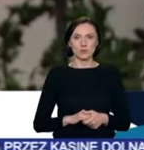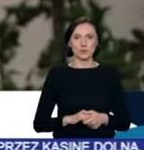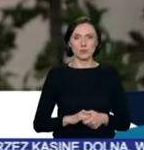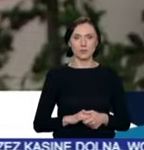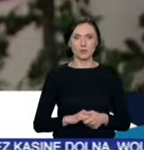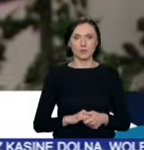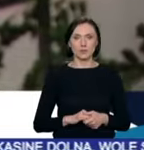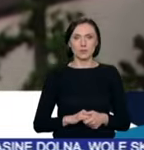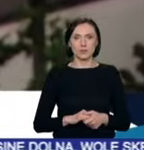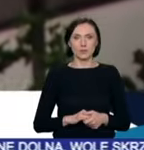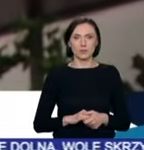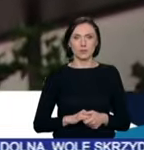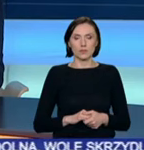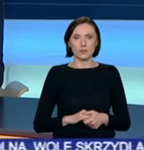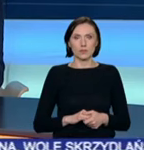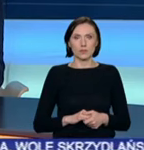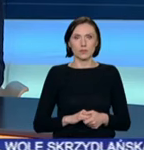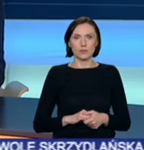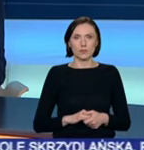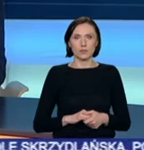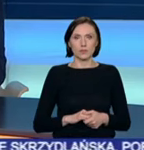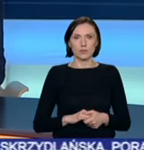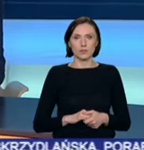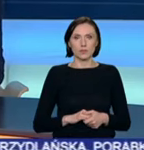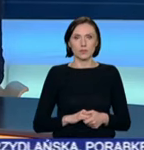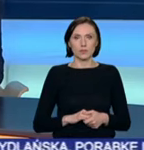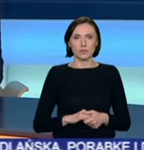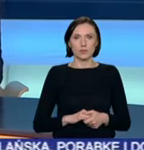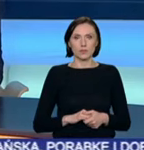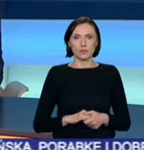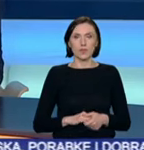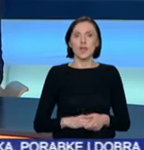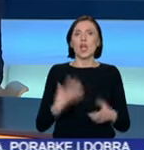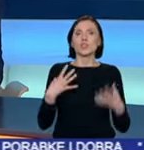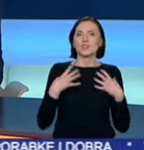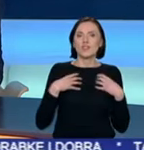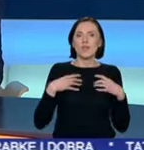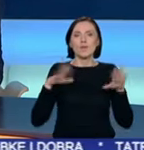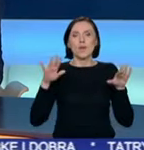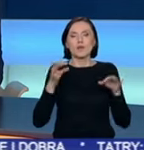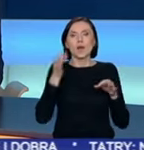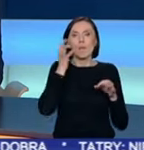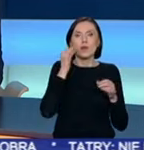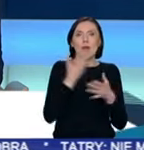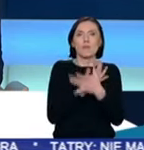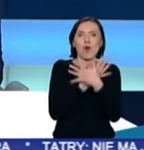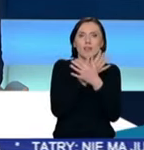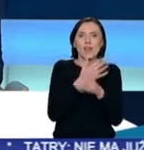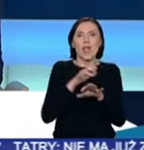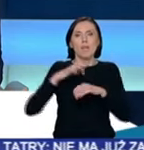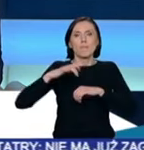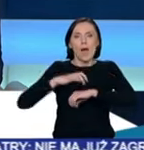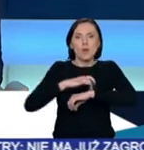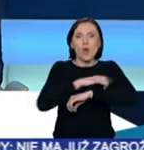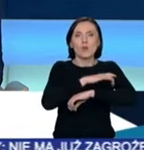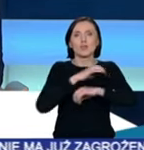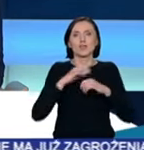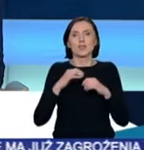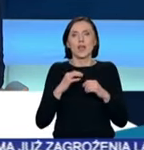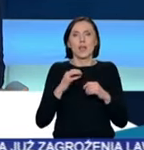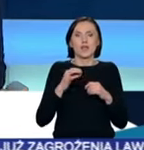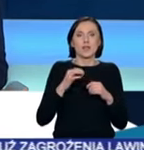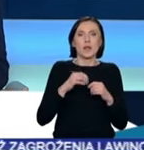Aleksandra Fejkiel, Kronika. Żywe owady, krajowe i egzotyczne, motyle, pająki, chrząszcze, pszczoły i nie tylko